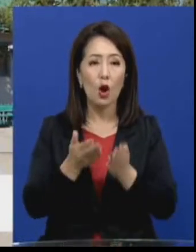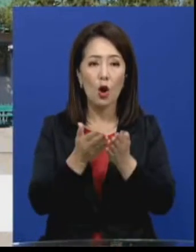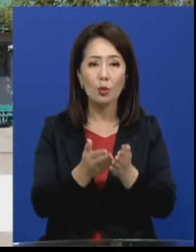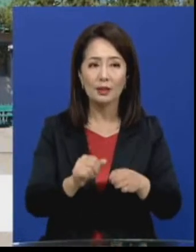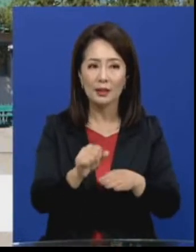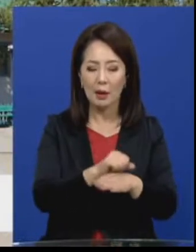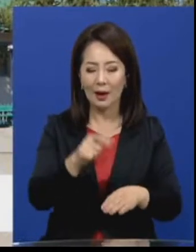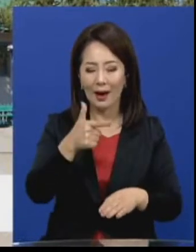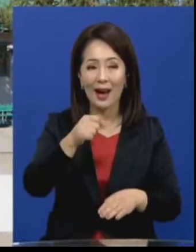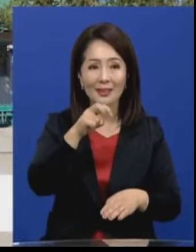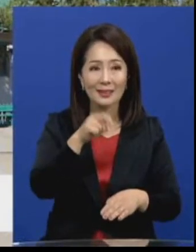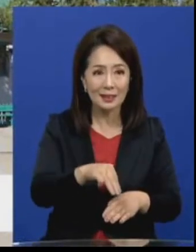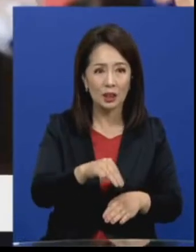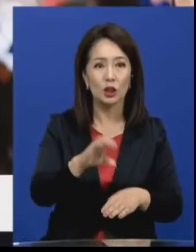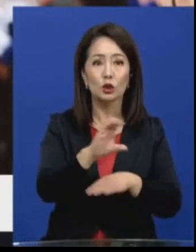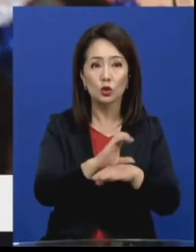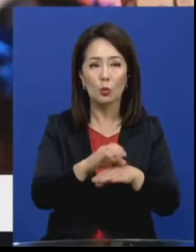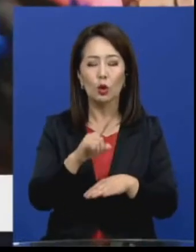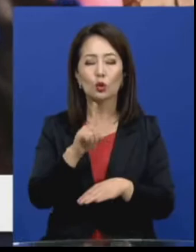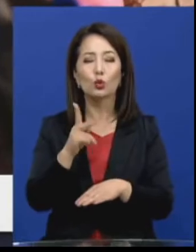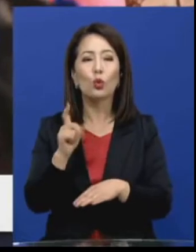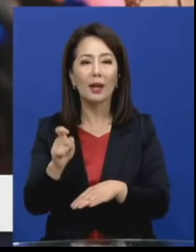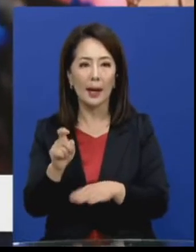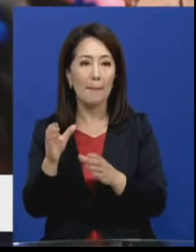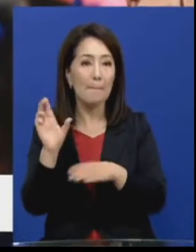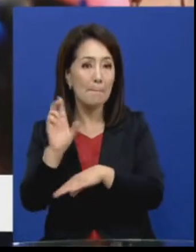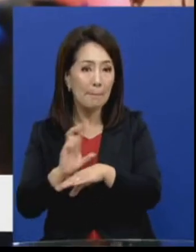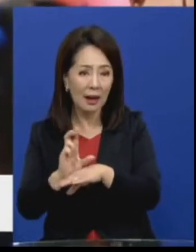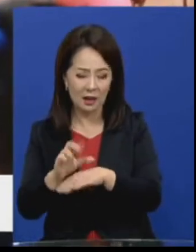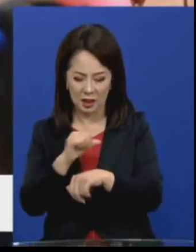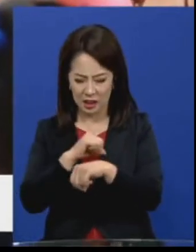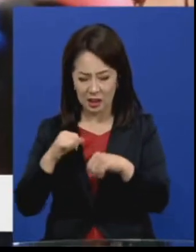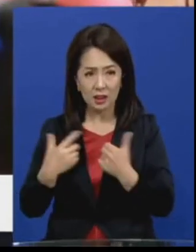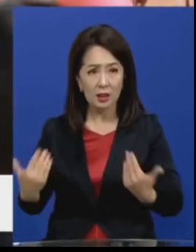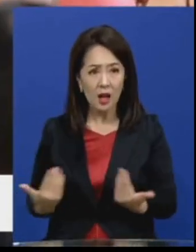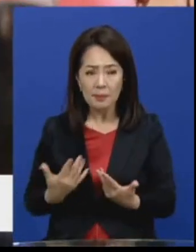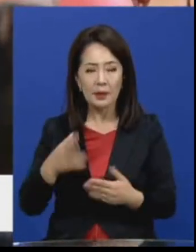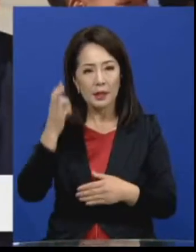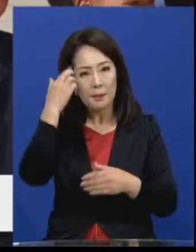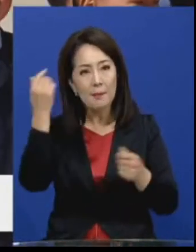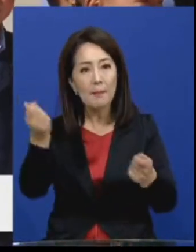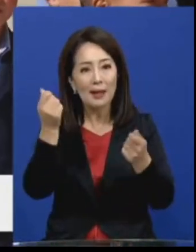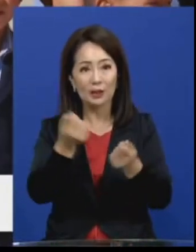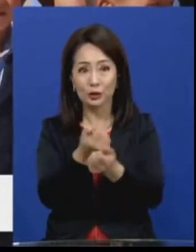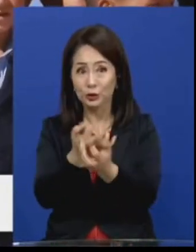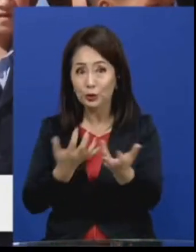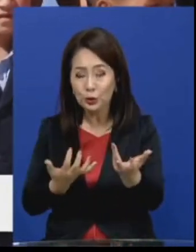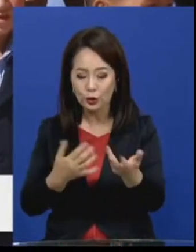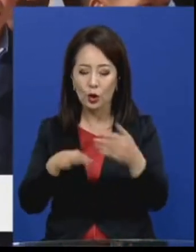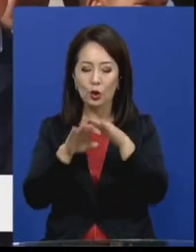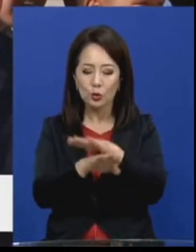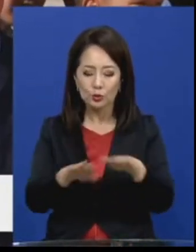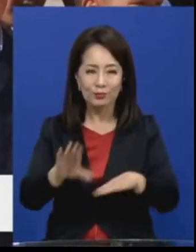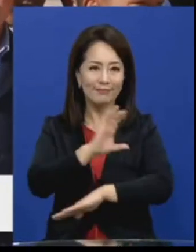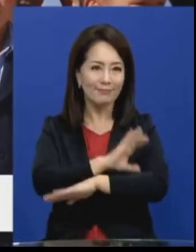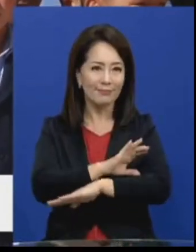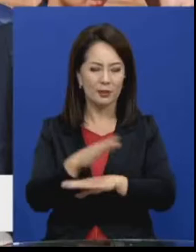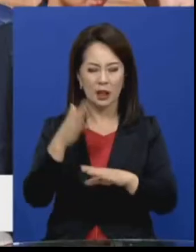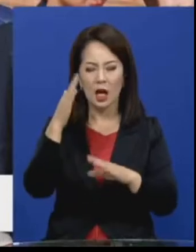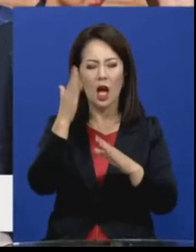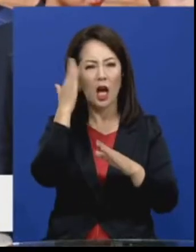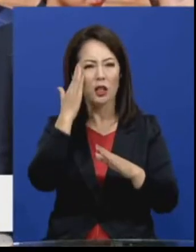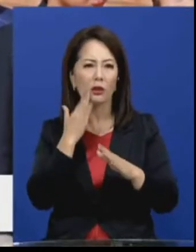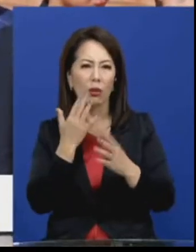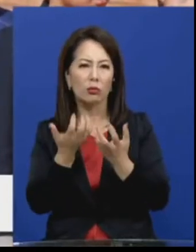Хөшгөл аймгийн галт сумын зүрх баг 1500 орчим хүн амтай иргэдийн ихэнх нь малчин өрх байдаг. Тиймээс сургуулийн насны багчууд эцэгхээсээ хоол дотоор байранд